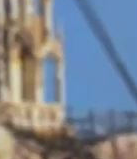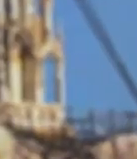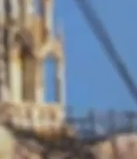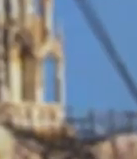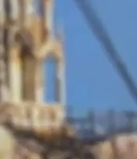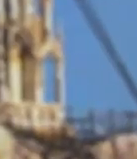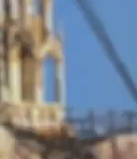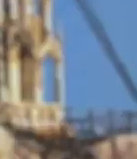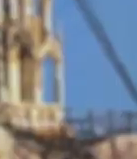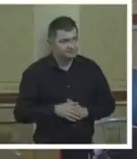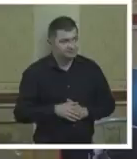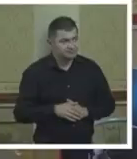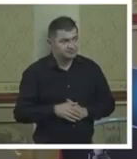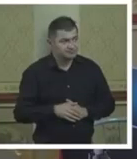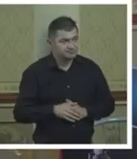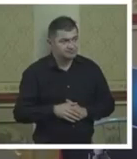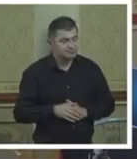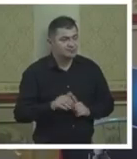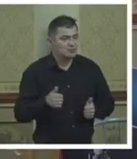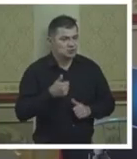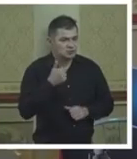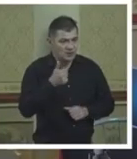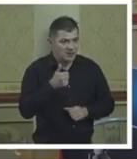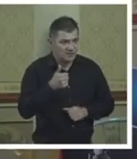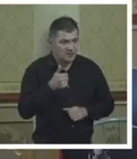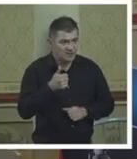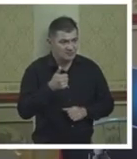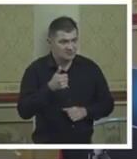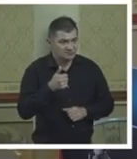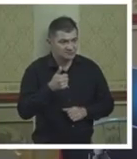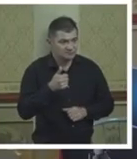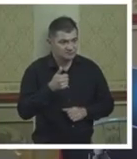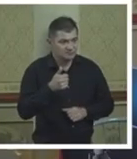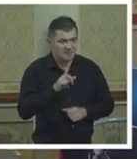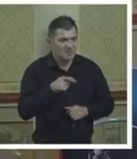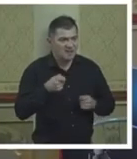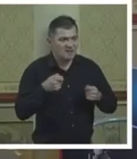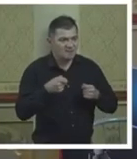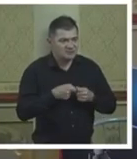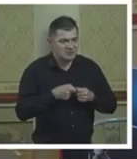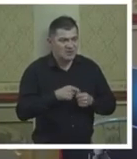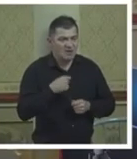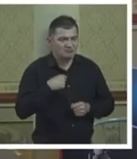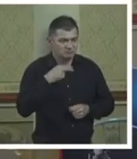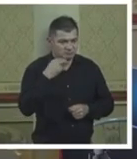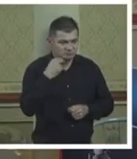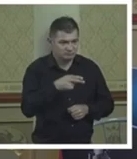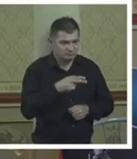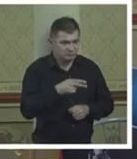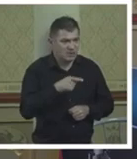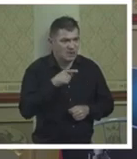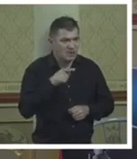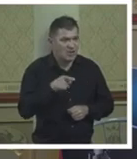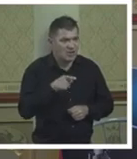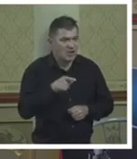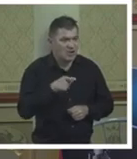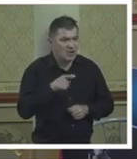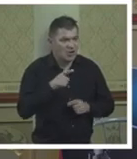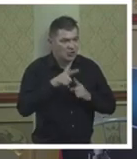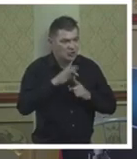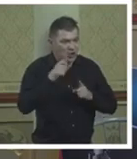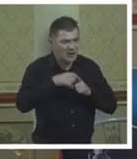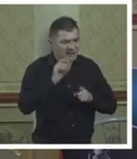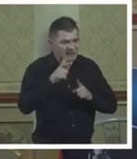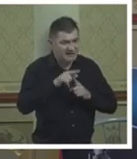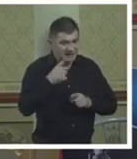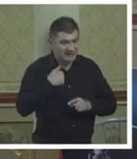Nije točno. 30 Nije cm. I samo još jedna nevezana ono, digresija, da to je ovaj Torkret za koji me optužujete